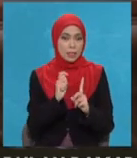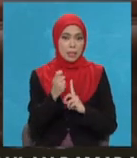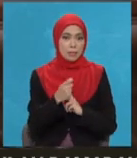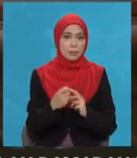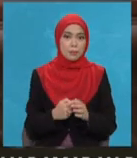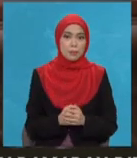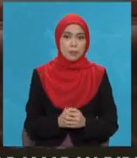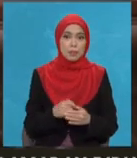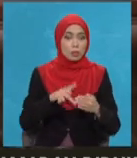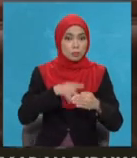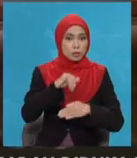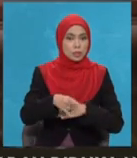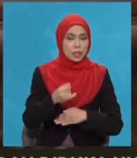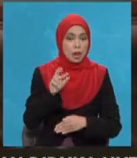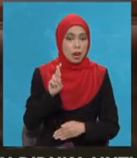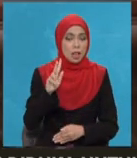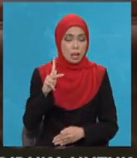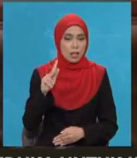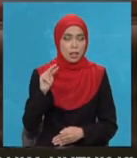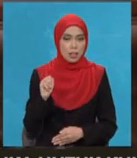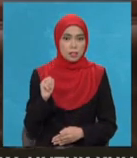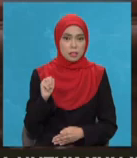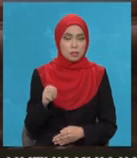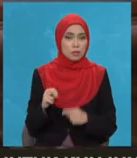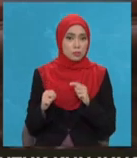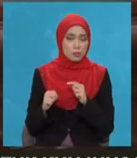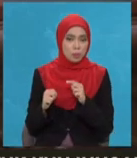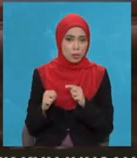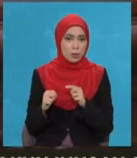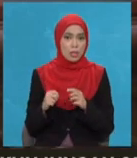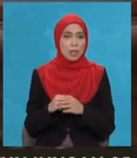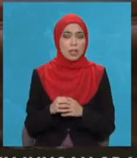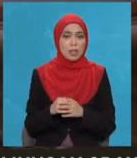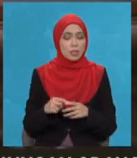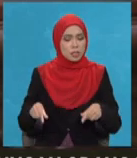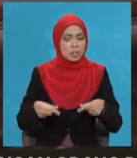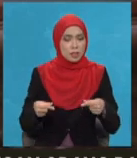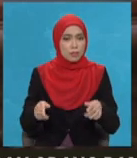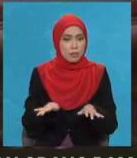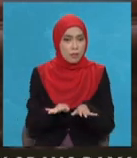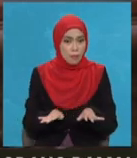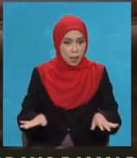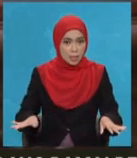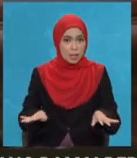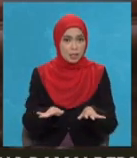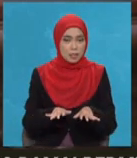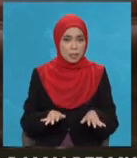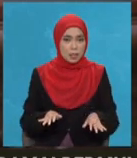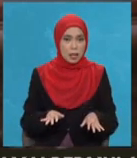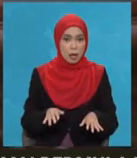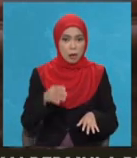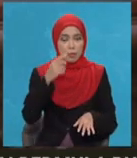ini adalah untuk menjadikan satu Hira apa foundation supaya kita ini punya apa